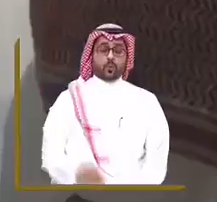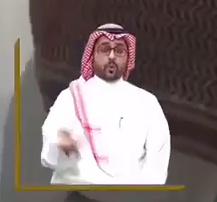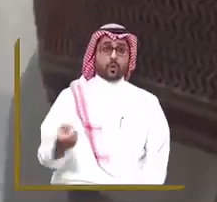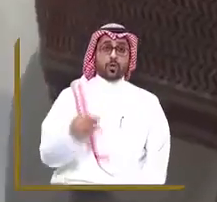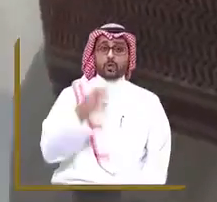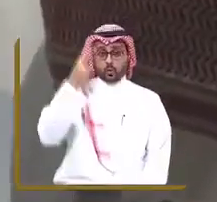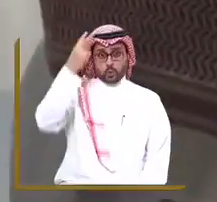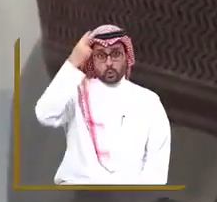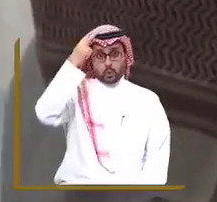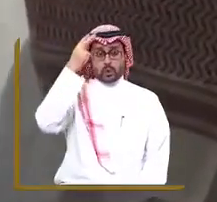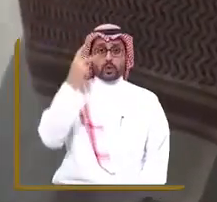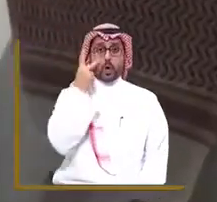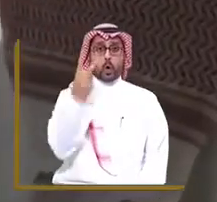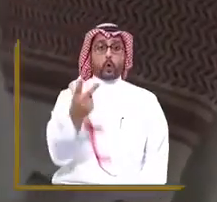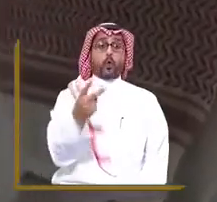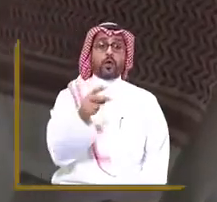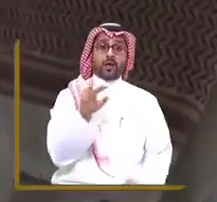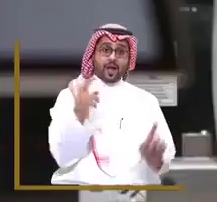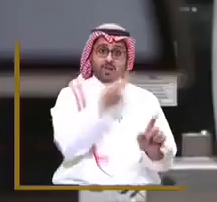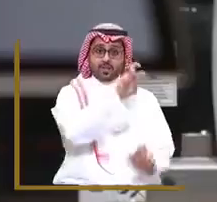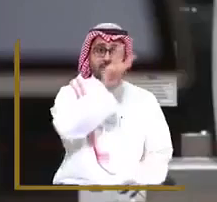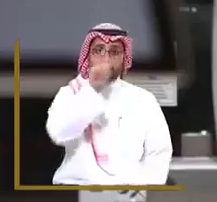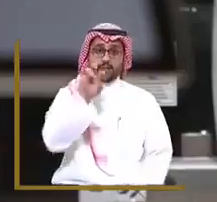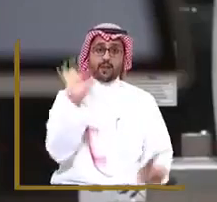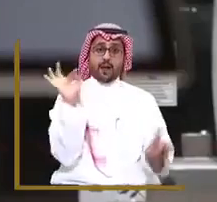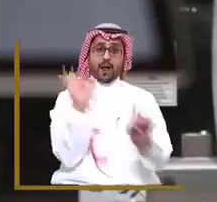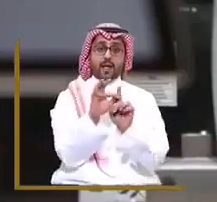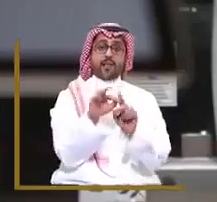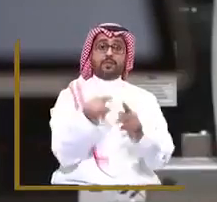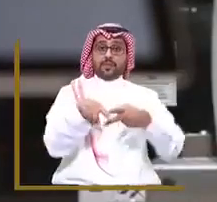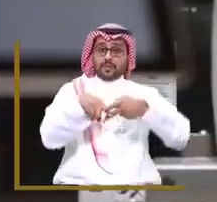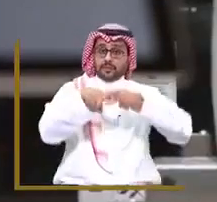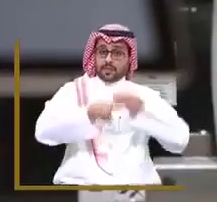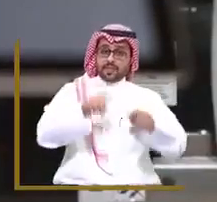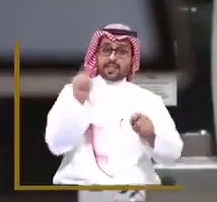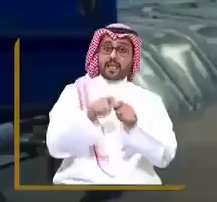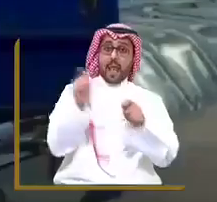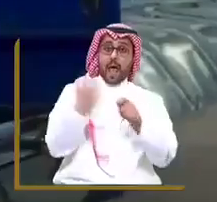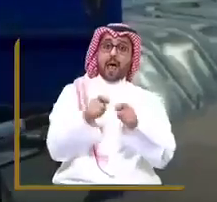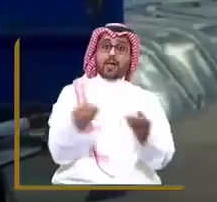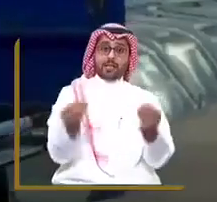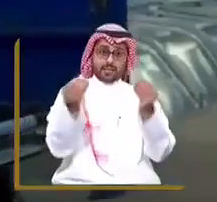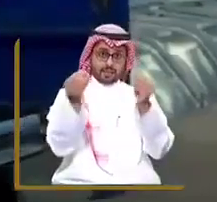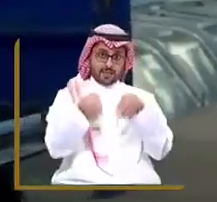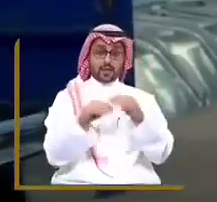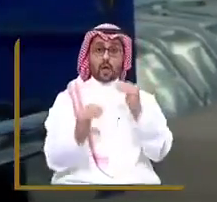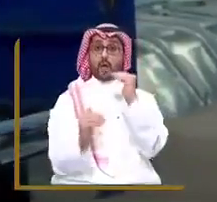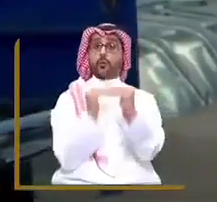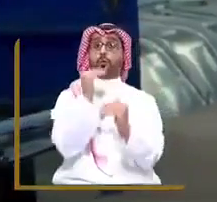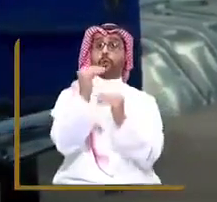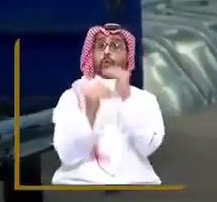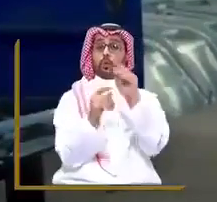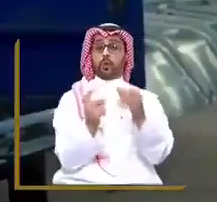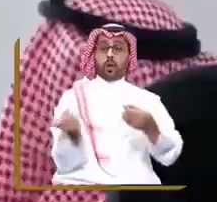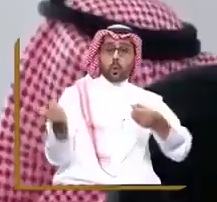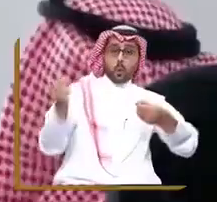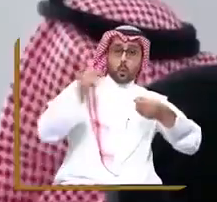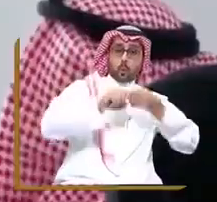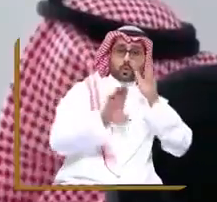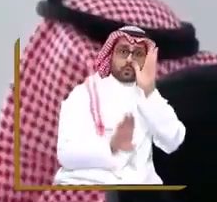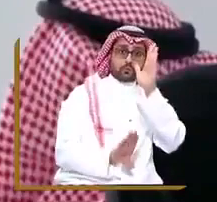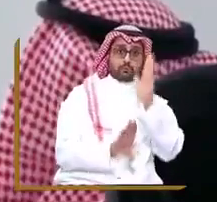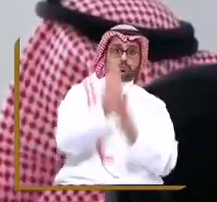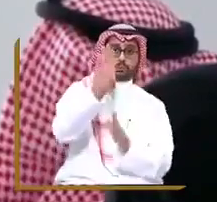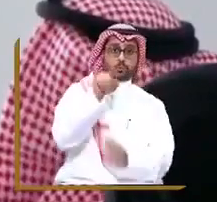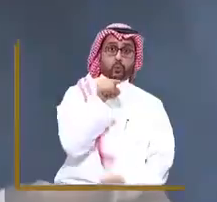تتجه المملكة وفق رؤيتها إلى تعزيز الإنتاجية الصناعية في إطار استراتيجية تطوير القطاع والوصول إلى آخر